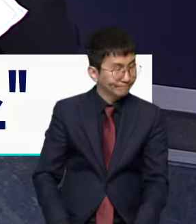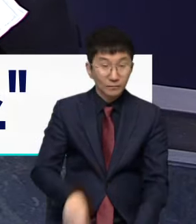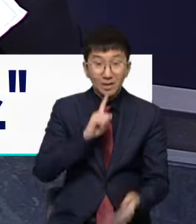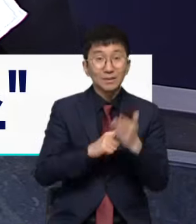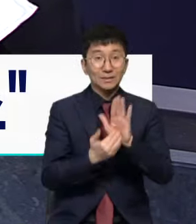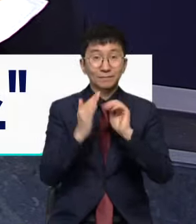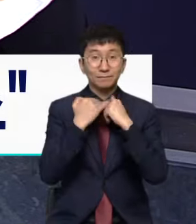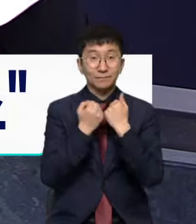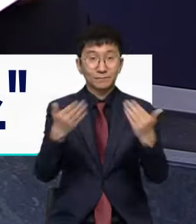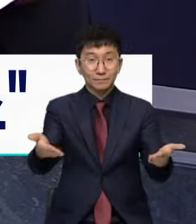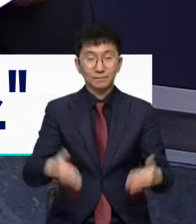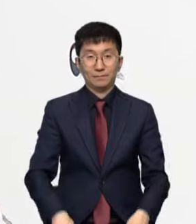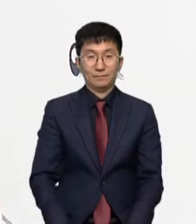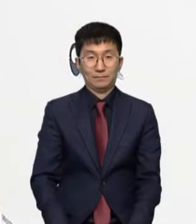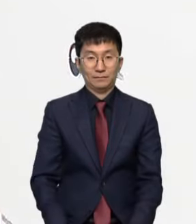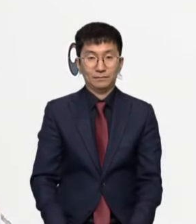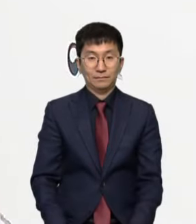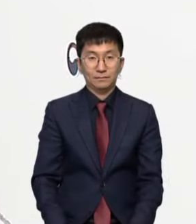기자입니다.